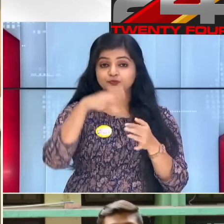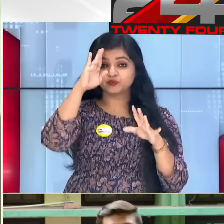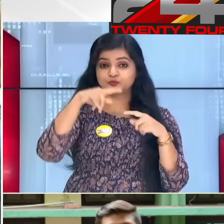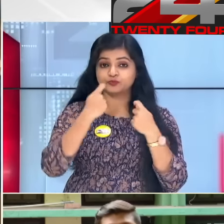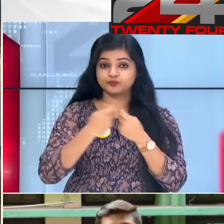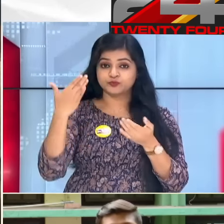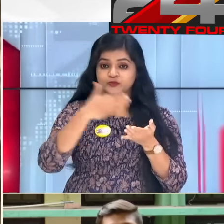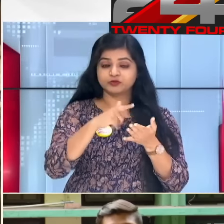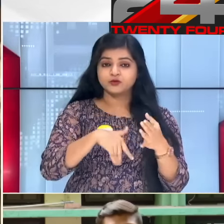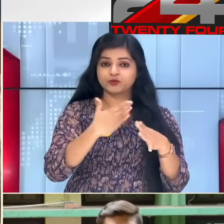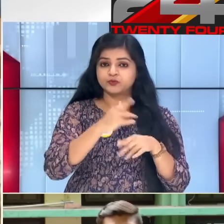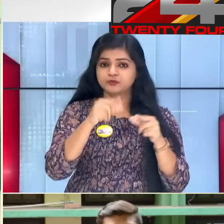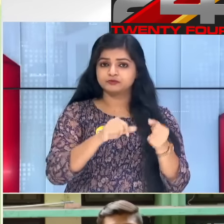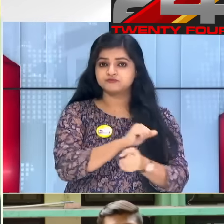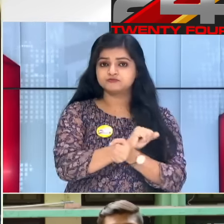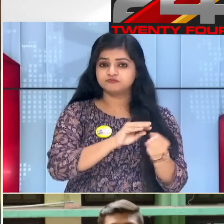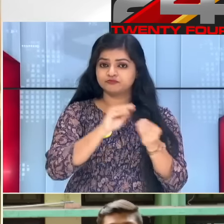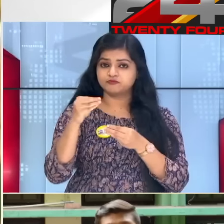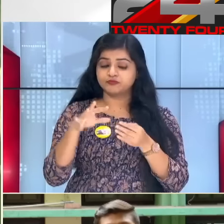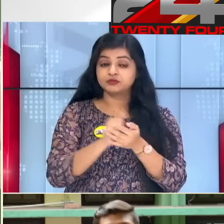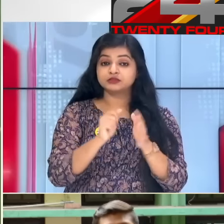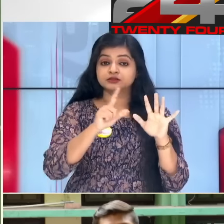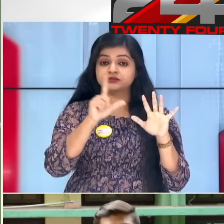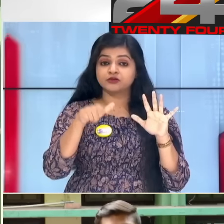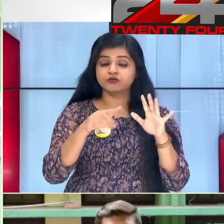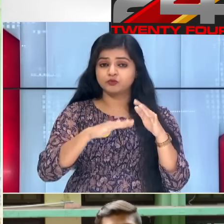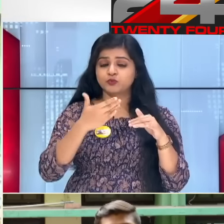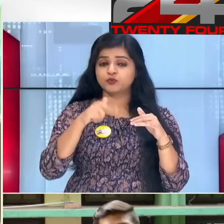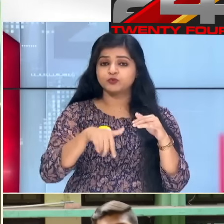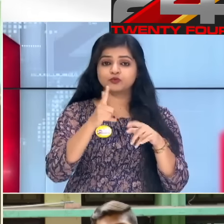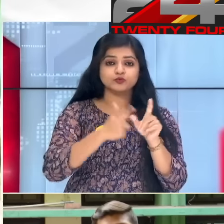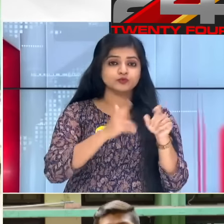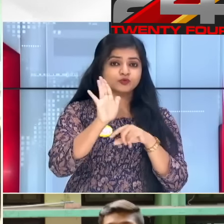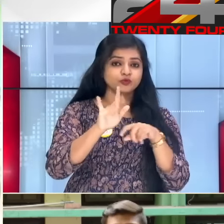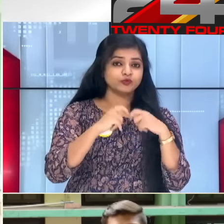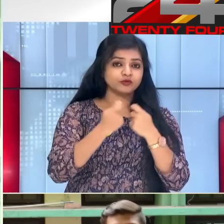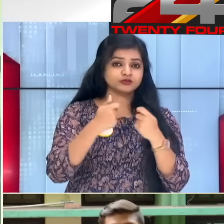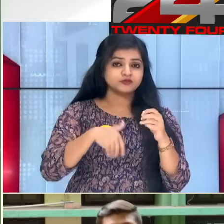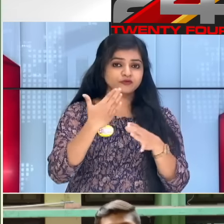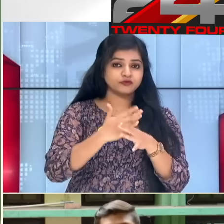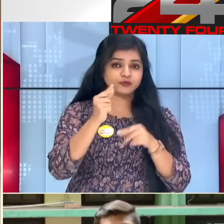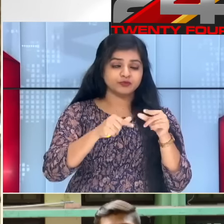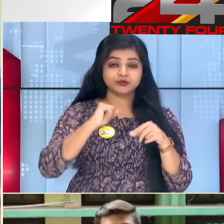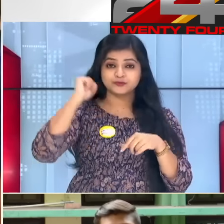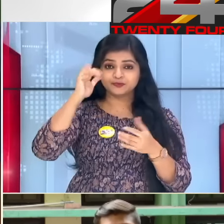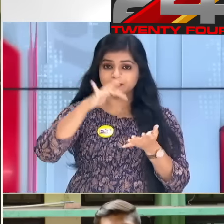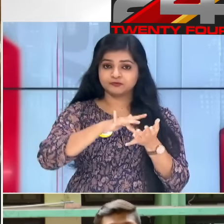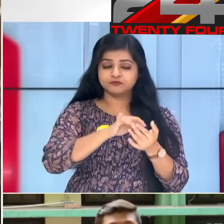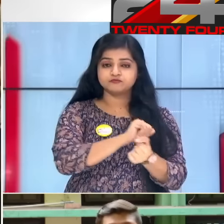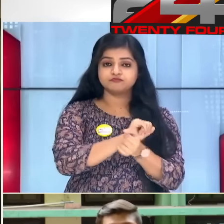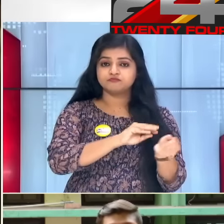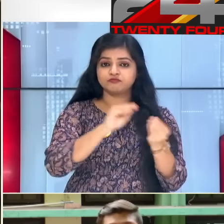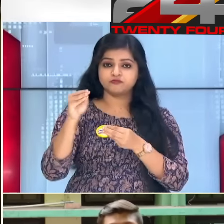പ്രവർത്തകരെ അറസ്റ്റ് ചെയ്തു നീക്കുകയും ചെയ്തു ഏഴോളം യൂത്ത് കോൺഗ്രസ് പ്രവർത്തകരെയാണ് പോലീസ് ഈ പ്രതിഷേധ സ്ഥലത്തുനിന്ന് അറസ്റ്റ് ചെയ്ത്